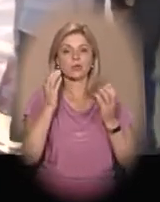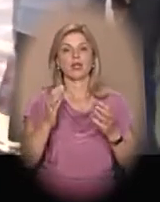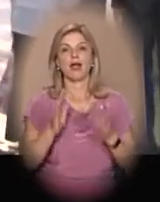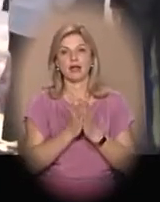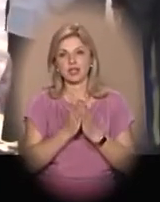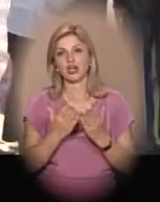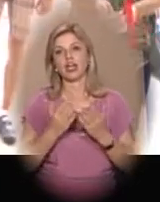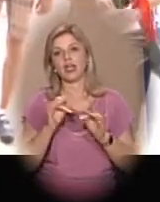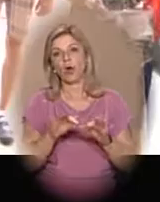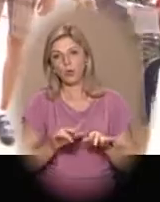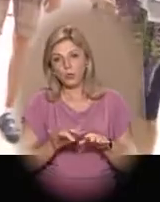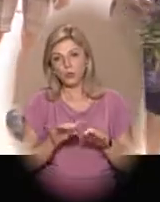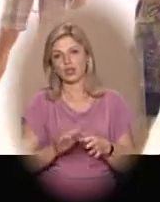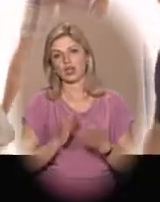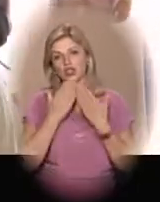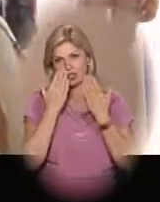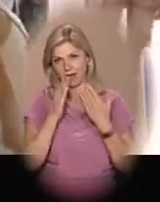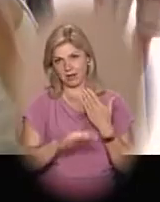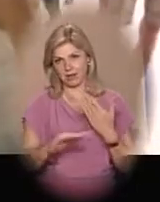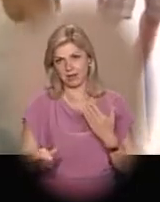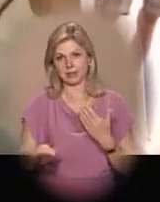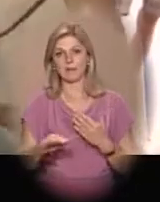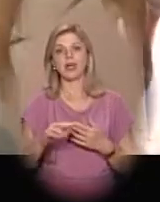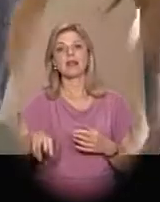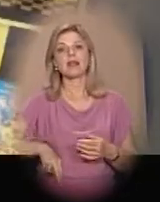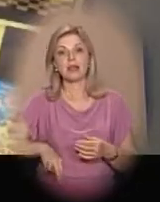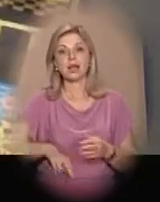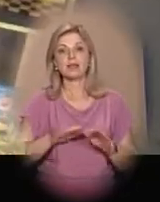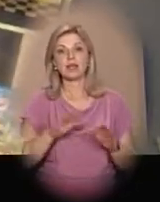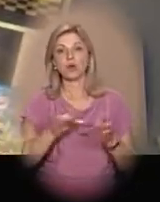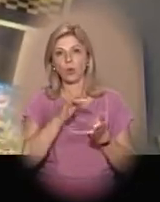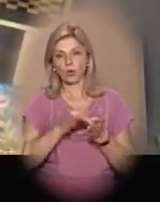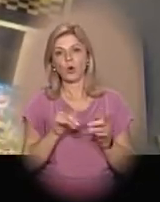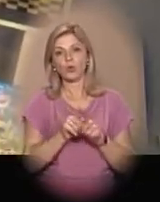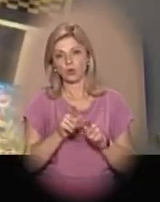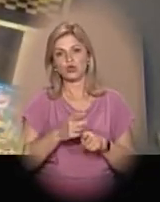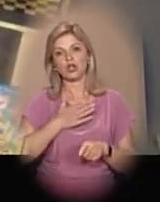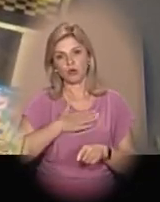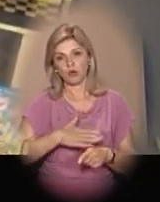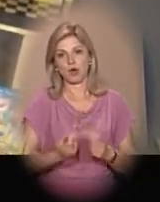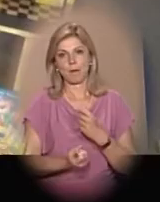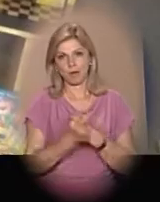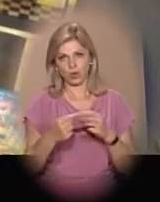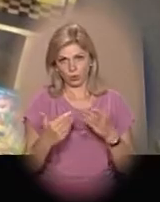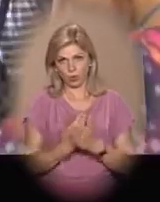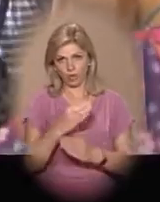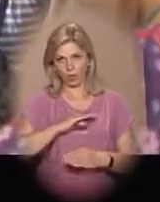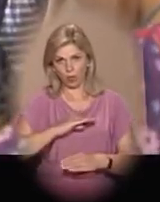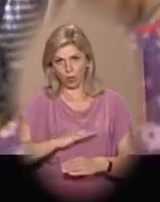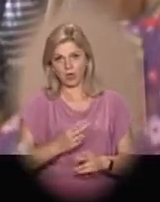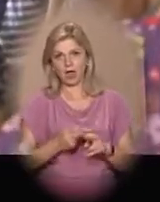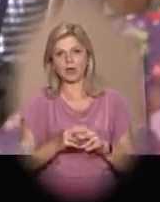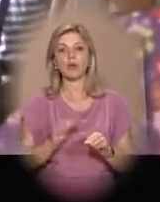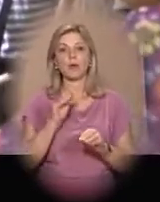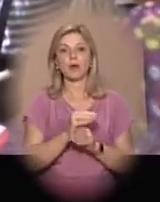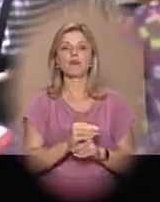читали детям. Директор дитячого містечка Казка Юрій Любаров також задоволений появою нового арт-об'єкту. Вважає, що це додасть парку